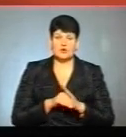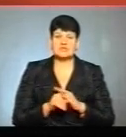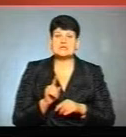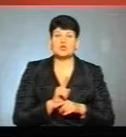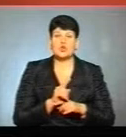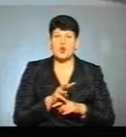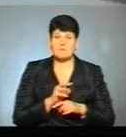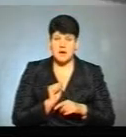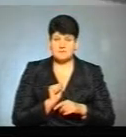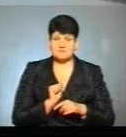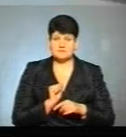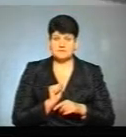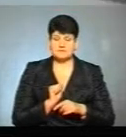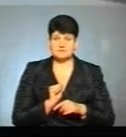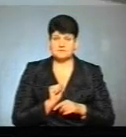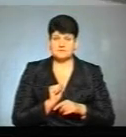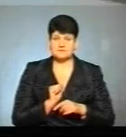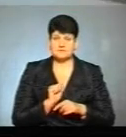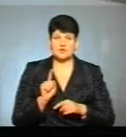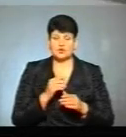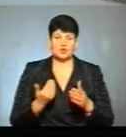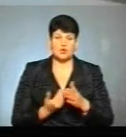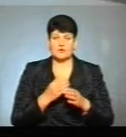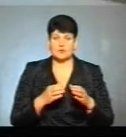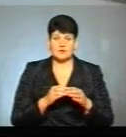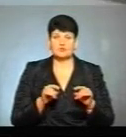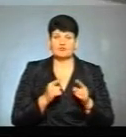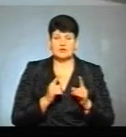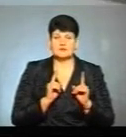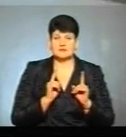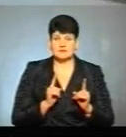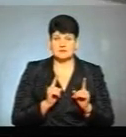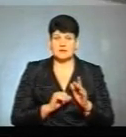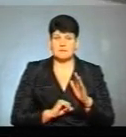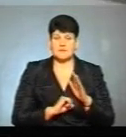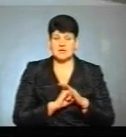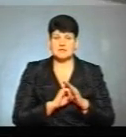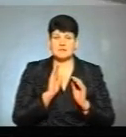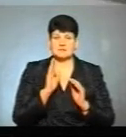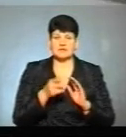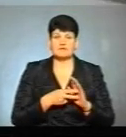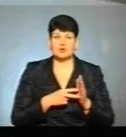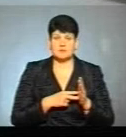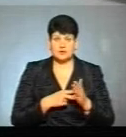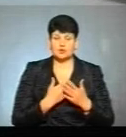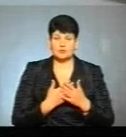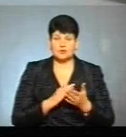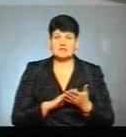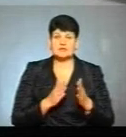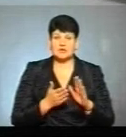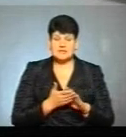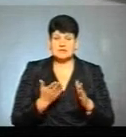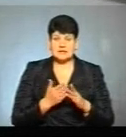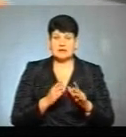норма, що нові громади утворюються виключно на базі перспективного плану. Тобто ситуації такої,